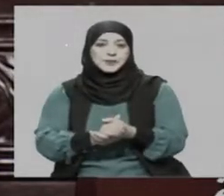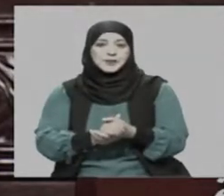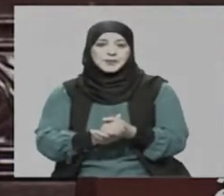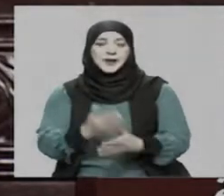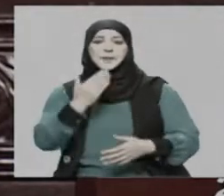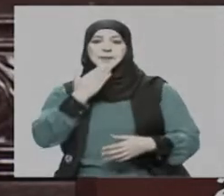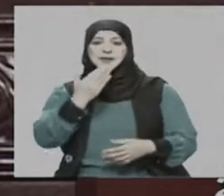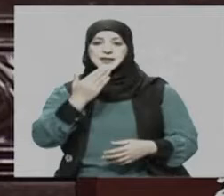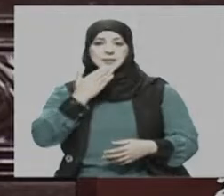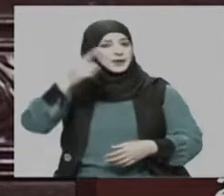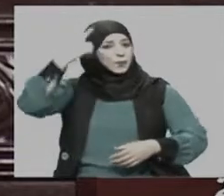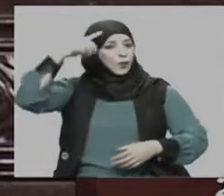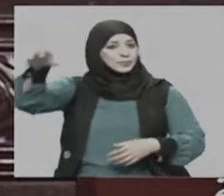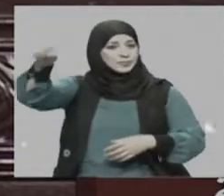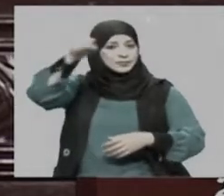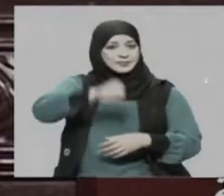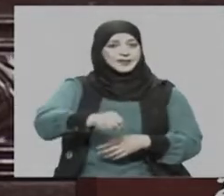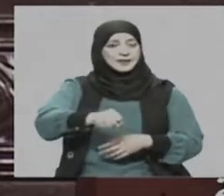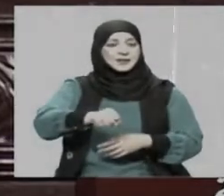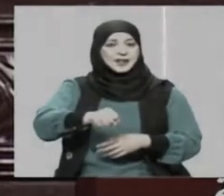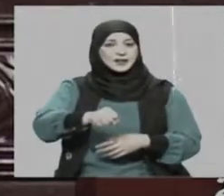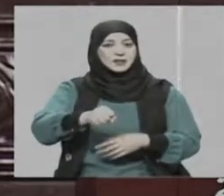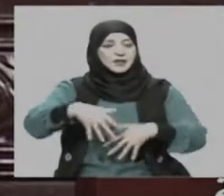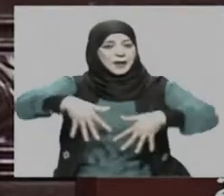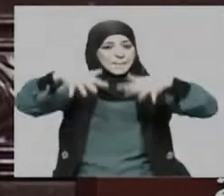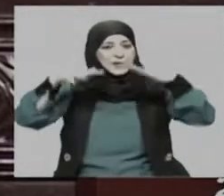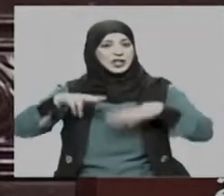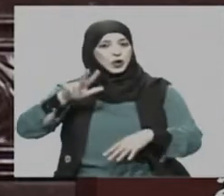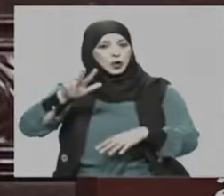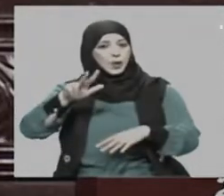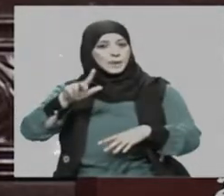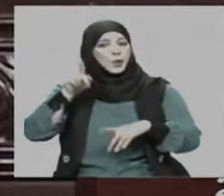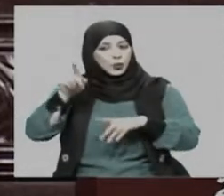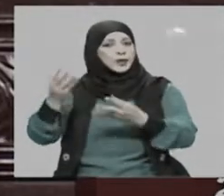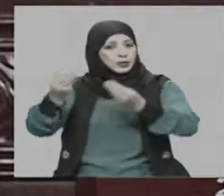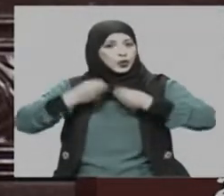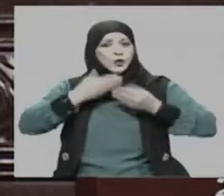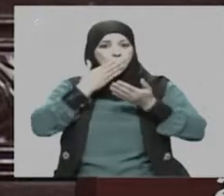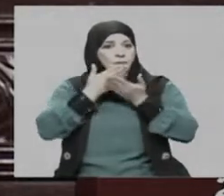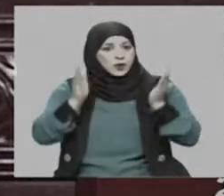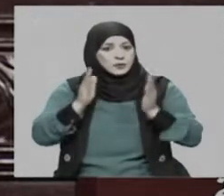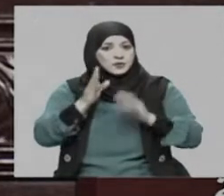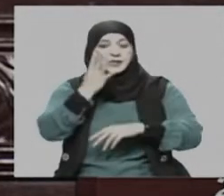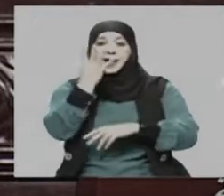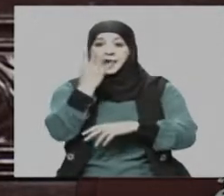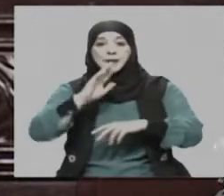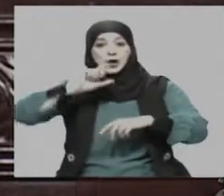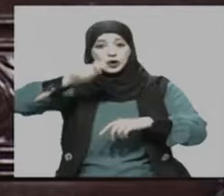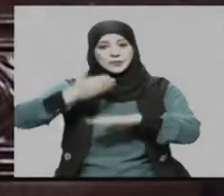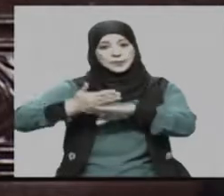أشكركم على الدعوة، وإحنا كيما عطيتونا الثقة 14 التالي